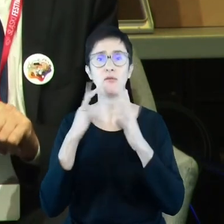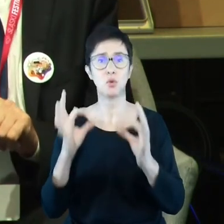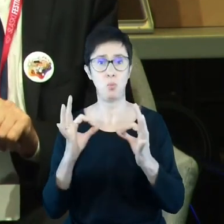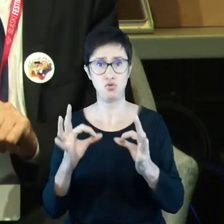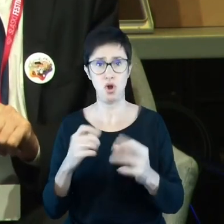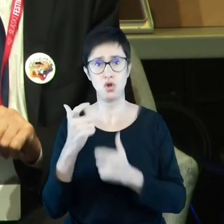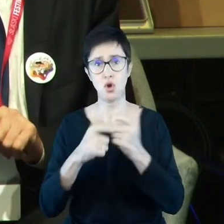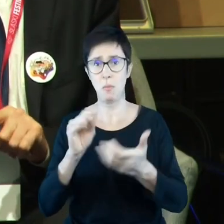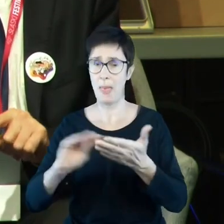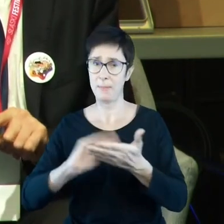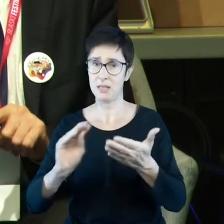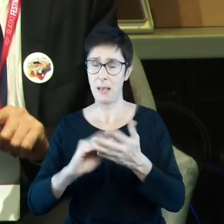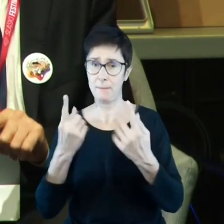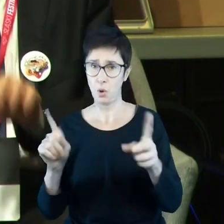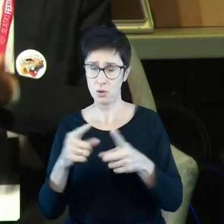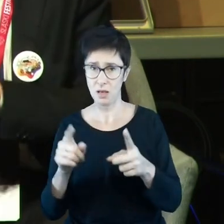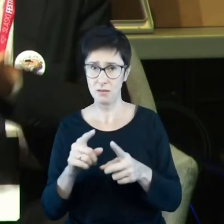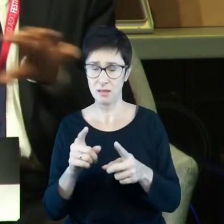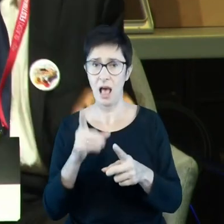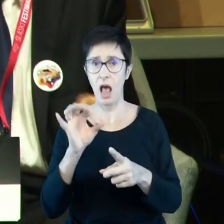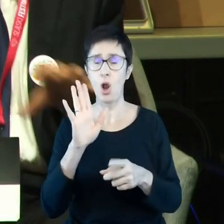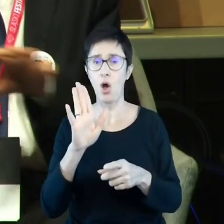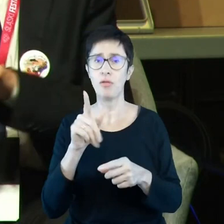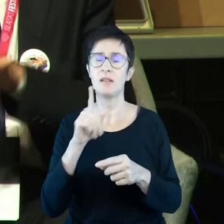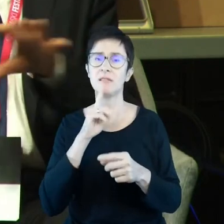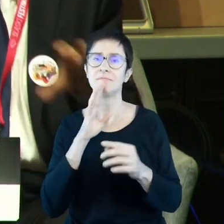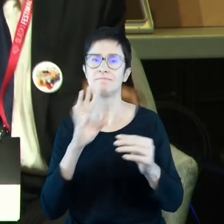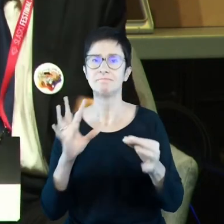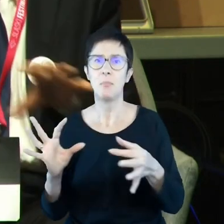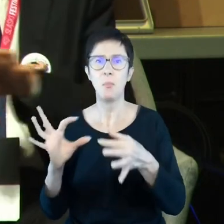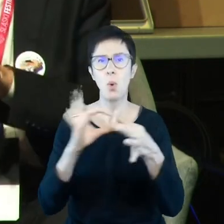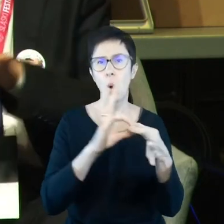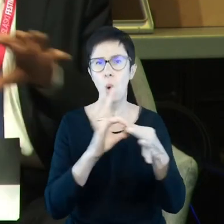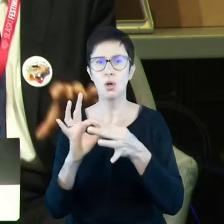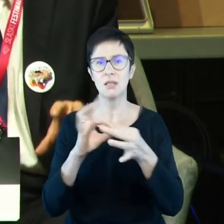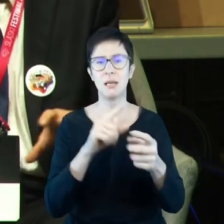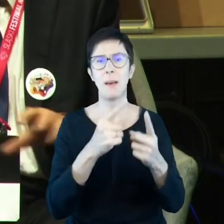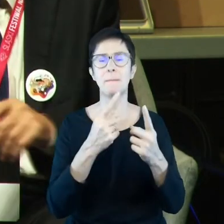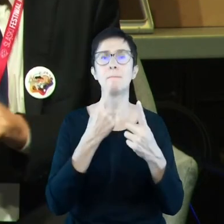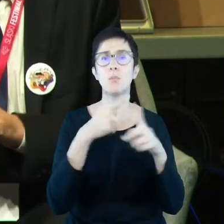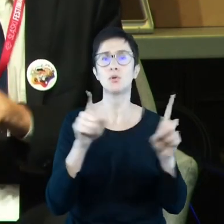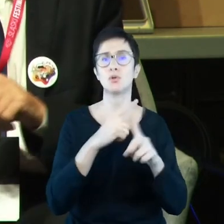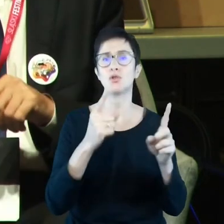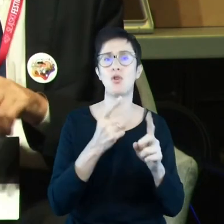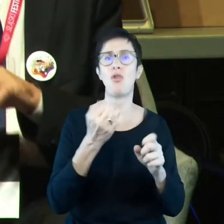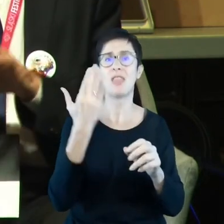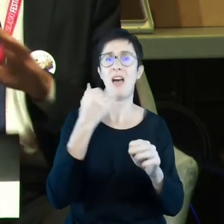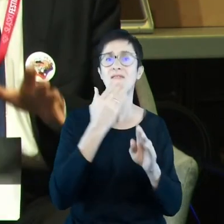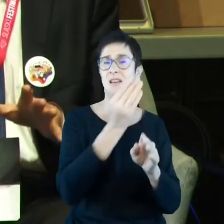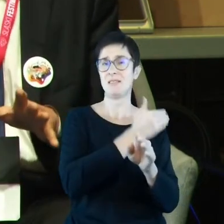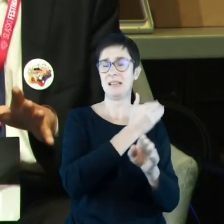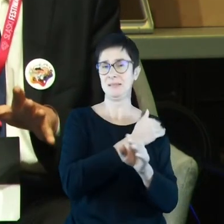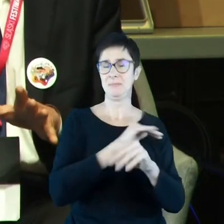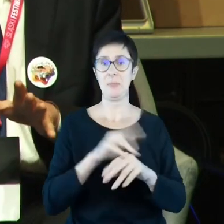skomponowanymi utworami mającymi wchodzić w dialog z tą muzyczną literaturą wcześniejszą nieco. I najpierw powstała taka